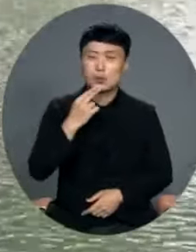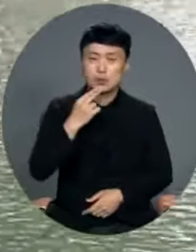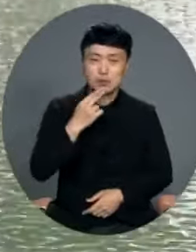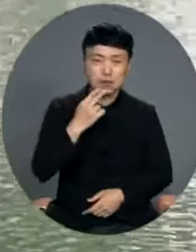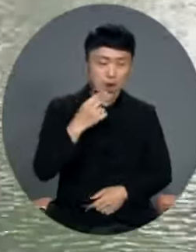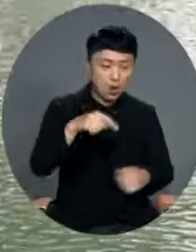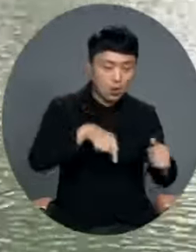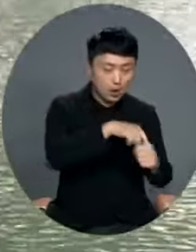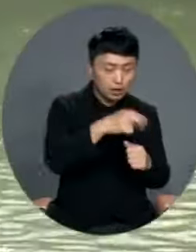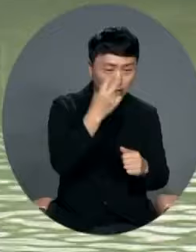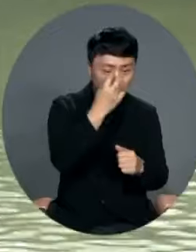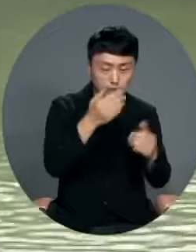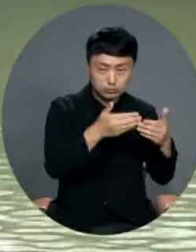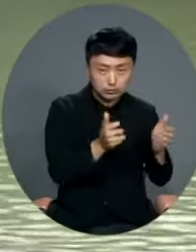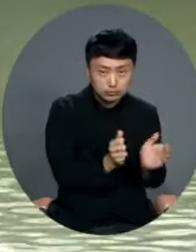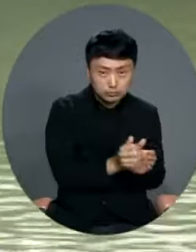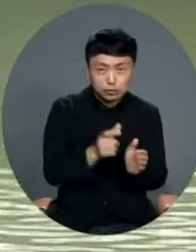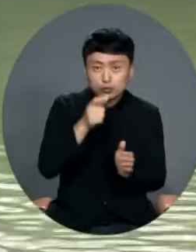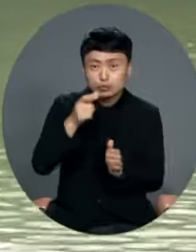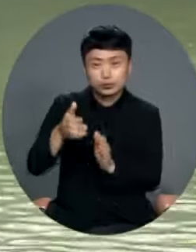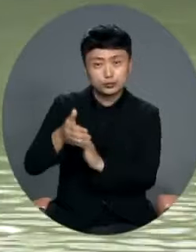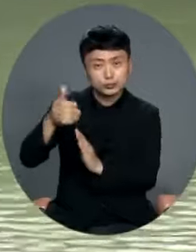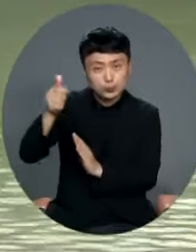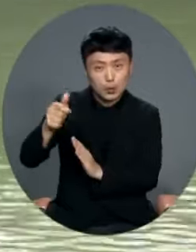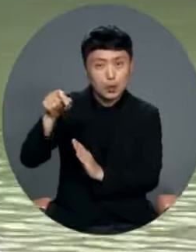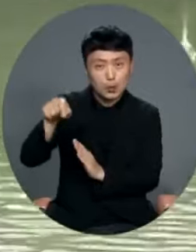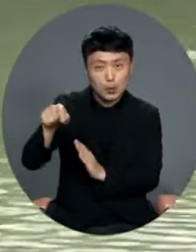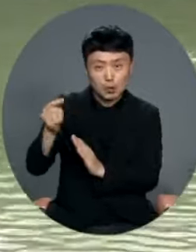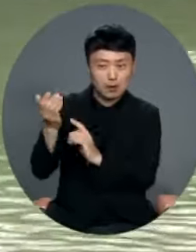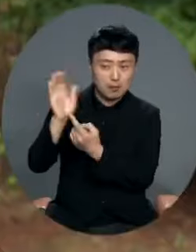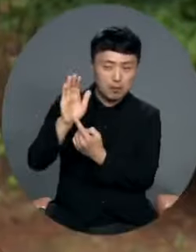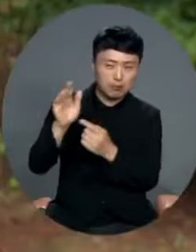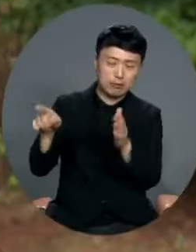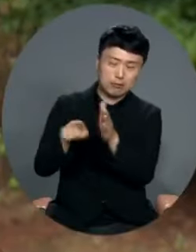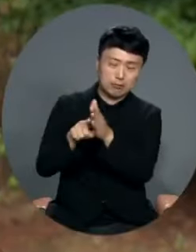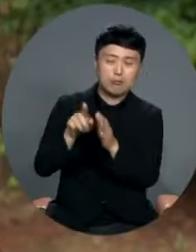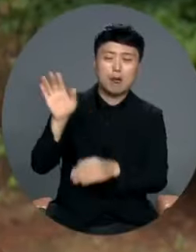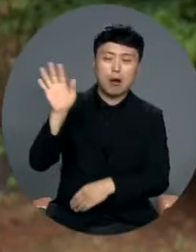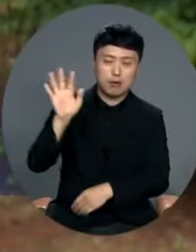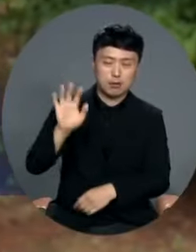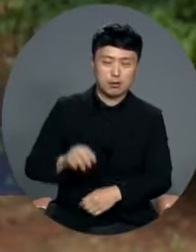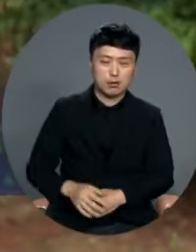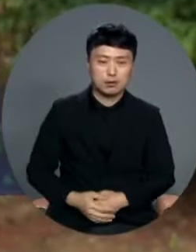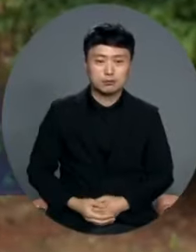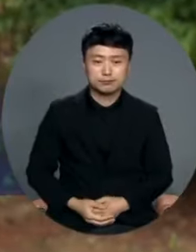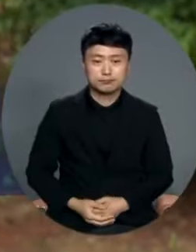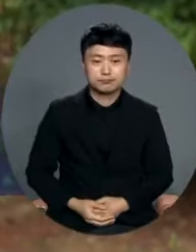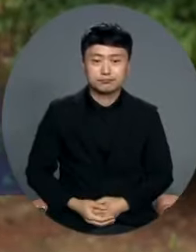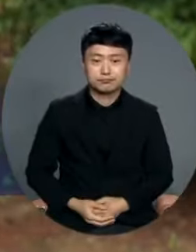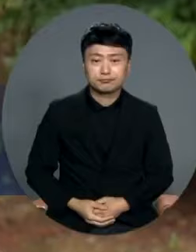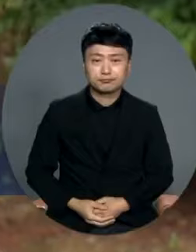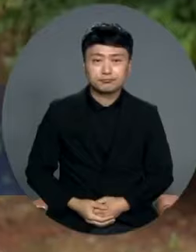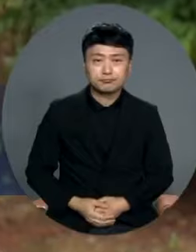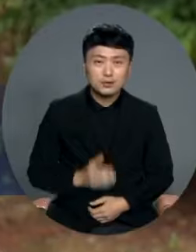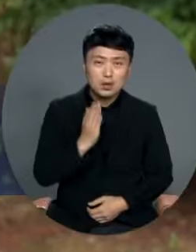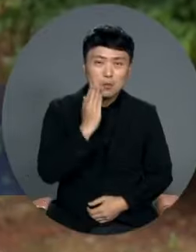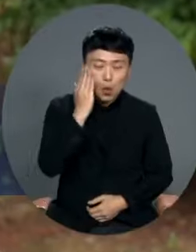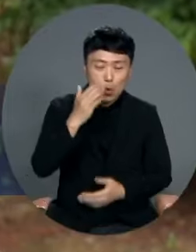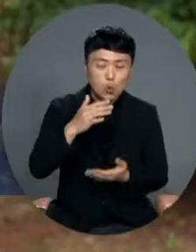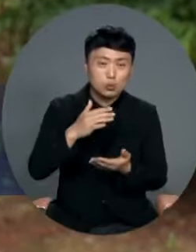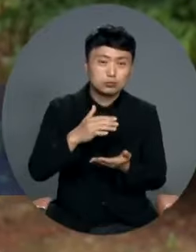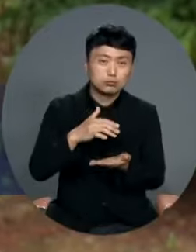환경단체들은 대구시 상수도사업본부의 발표를 신뢰하지 않고 있습니다. 거의 조류가 대발생할